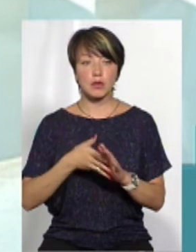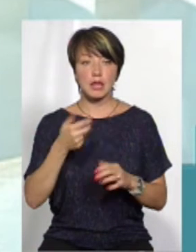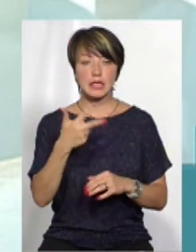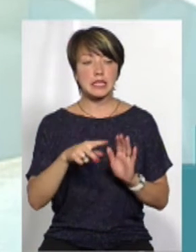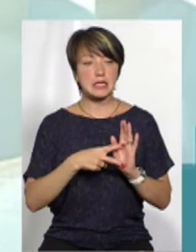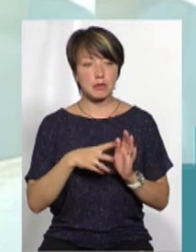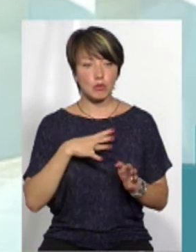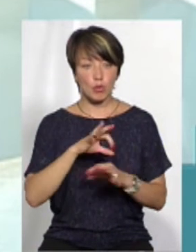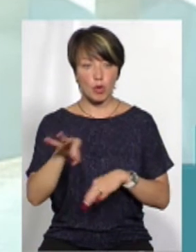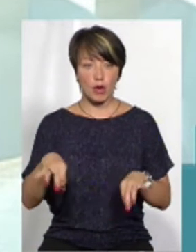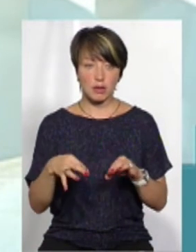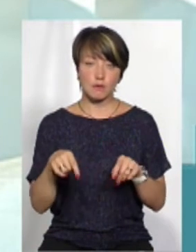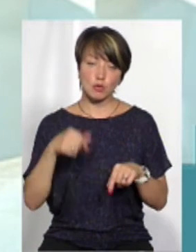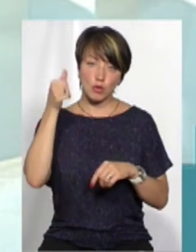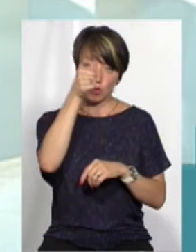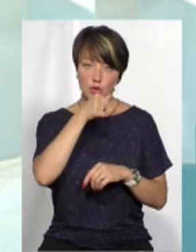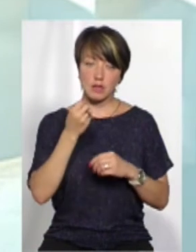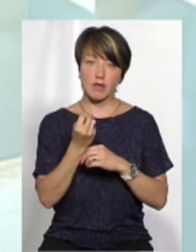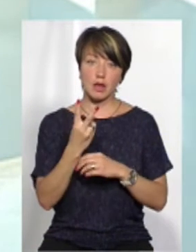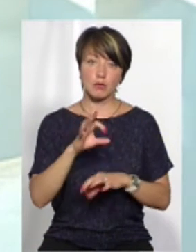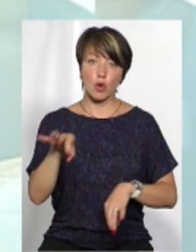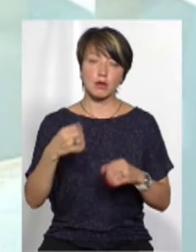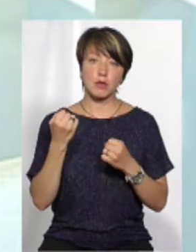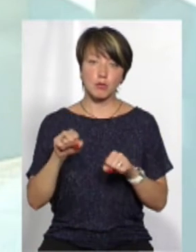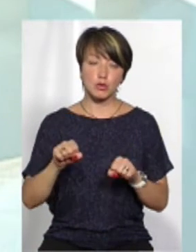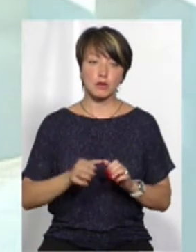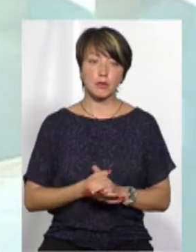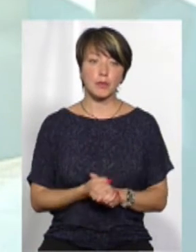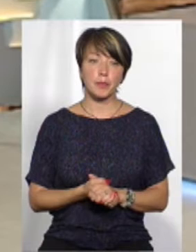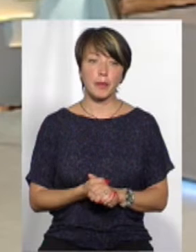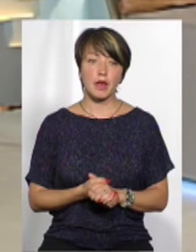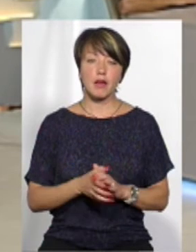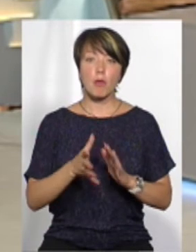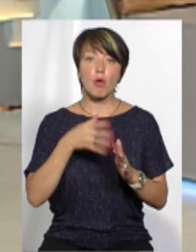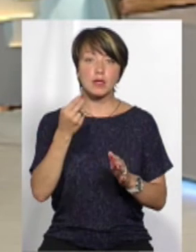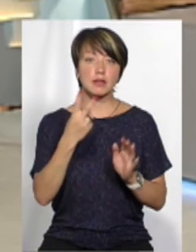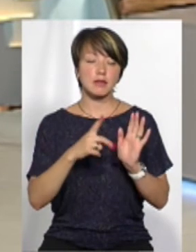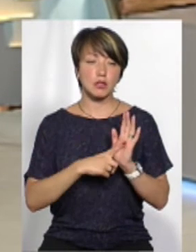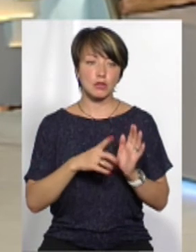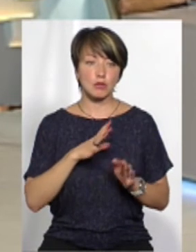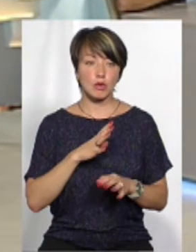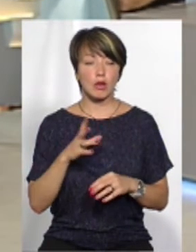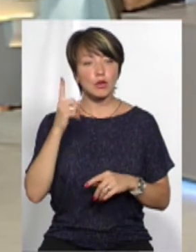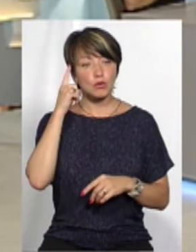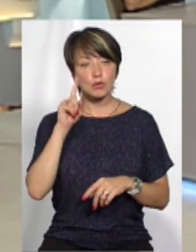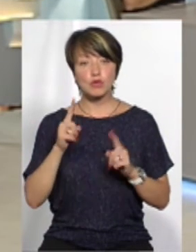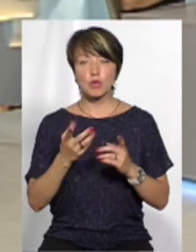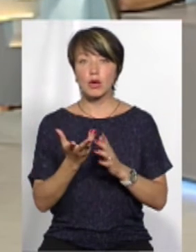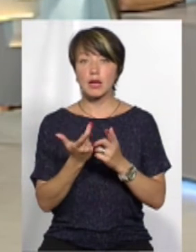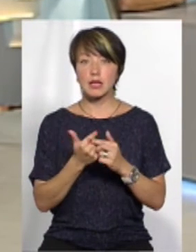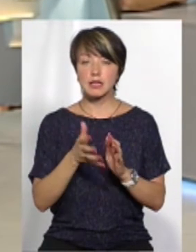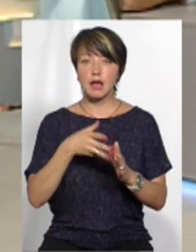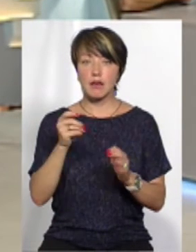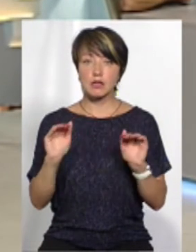подавалися 37 проєктів. В цьому році 12 проєктів стали переможцями, з поданих 26. А як гадаєте, чому кількість